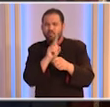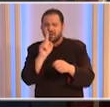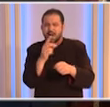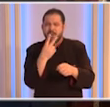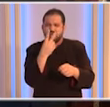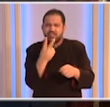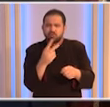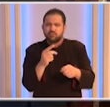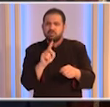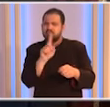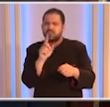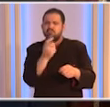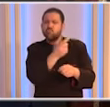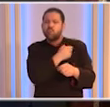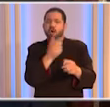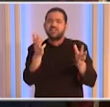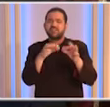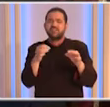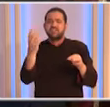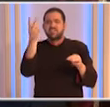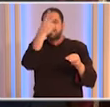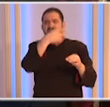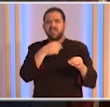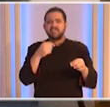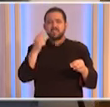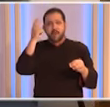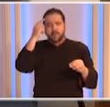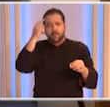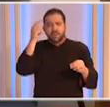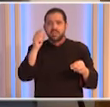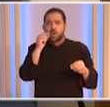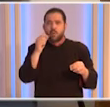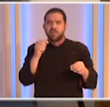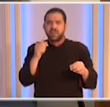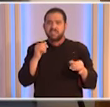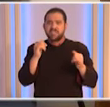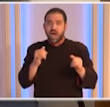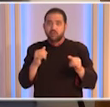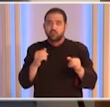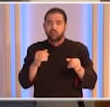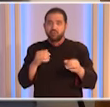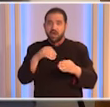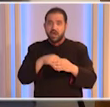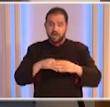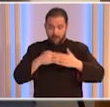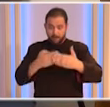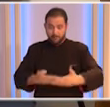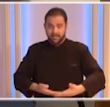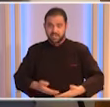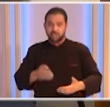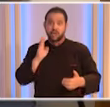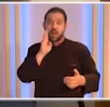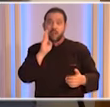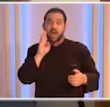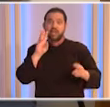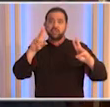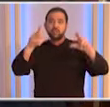nemai, nu se poate înțelege de mintea omenească. Cuvântul lui Dumnezeu, în clipa aceea, a luat ființă în trupul